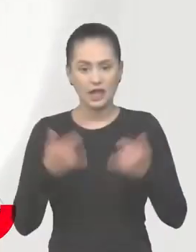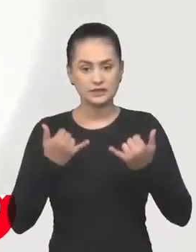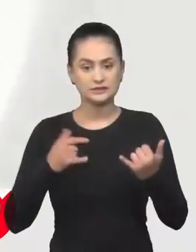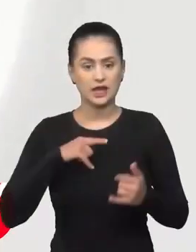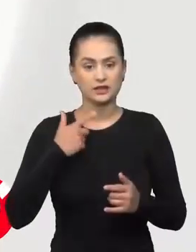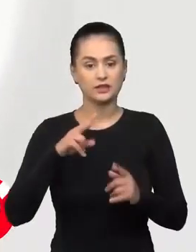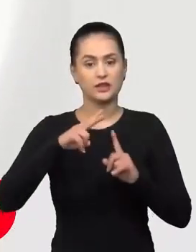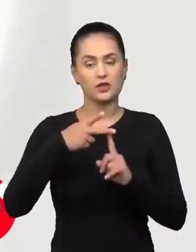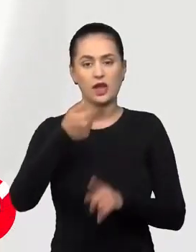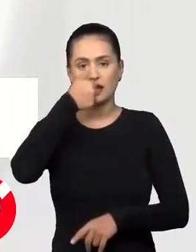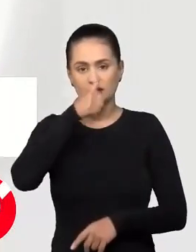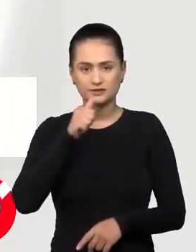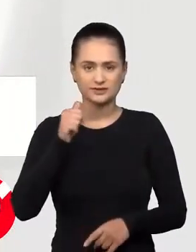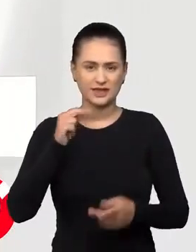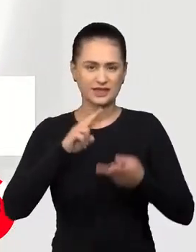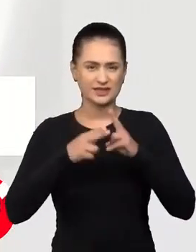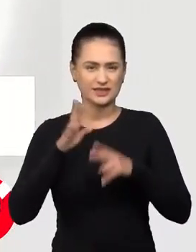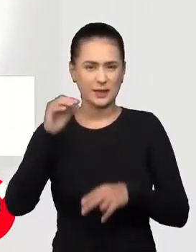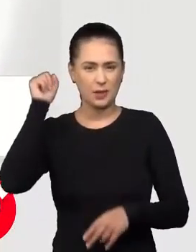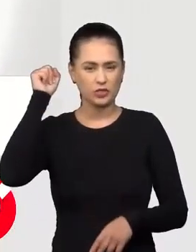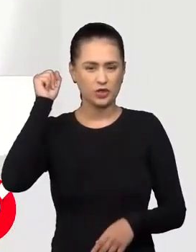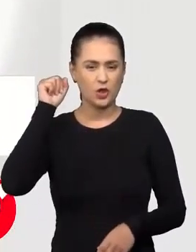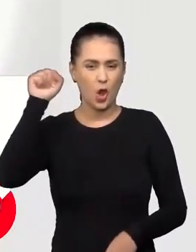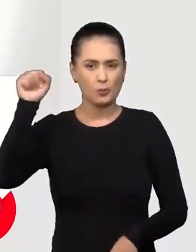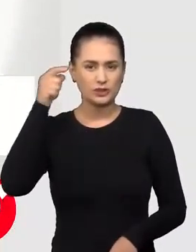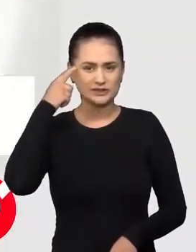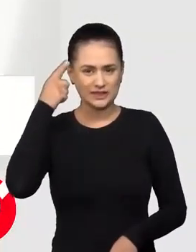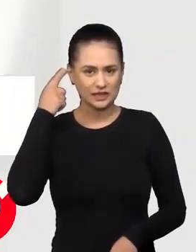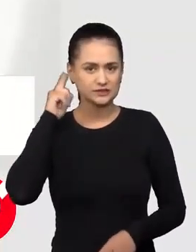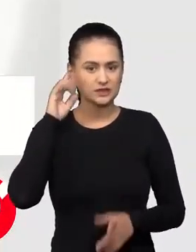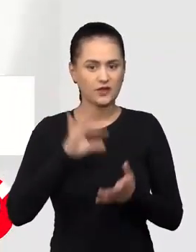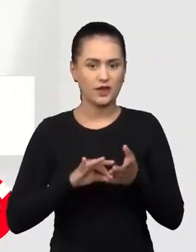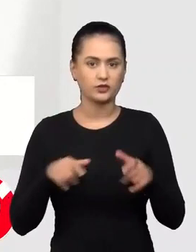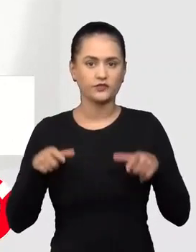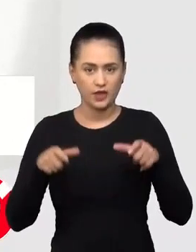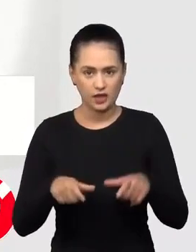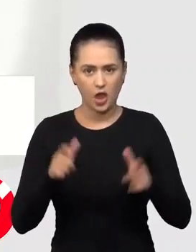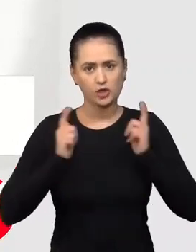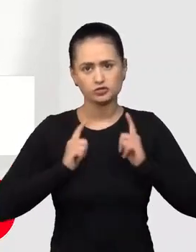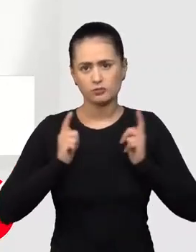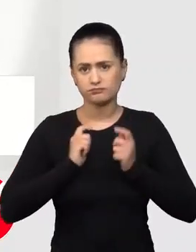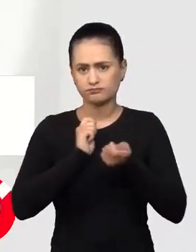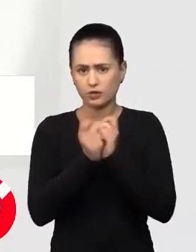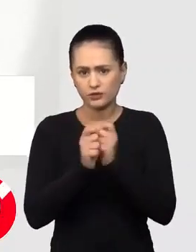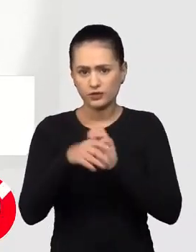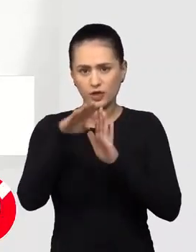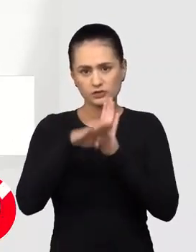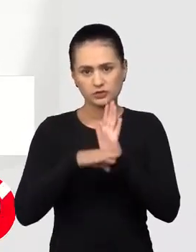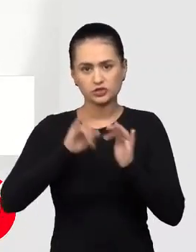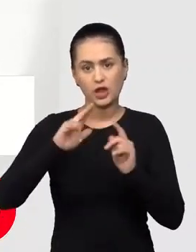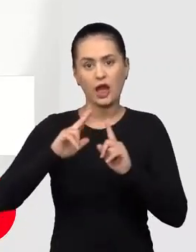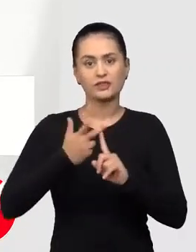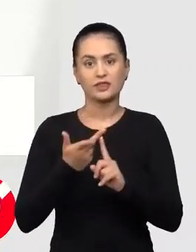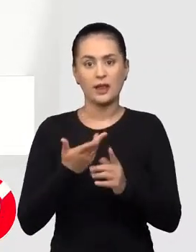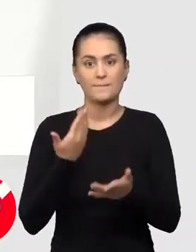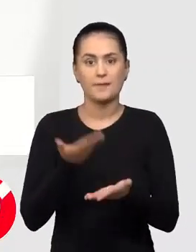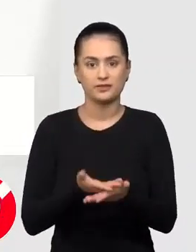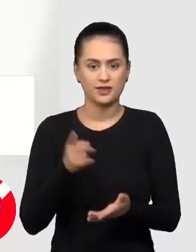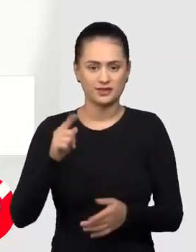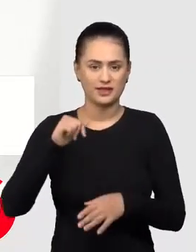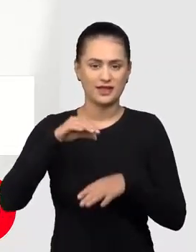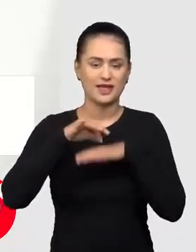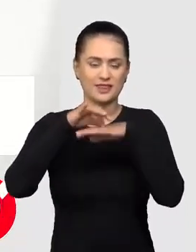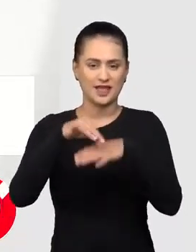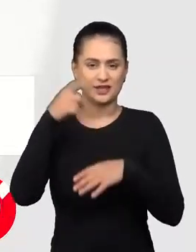Astăzi are loc a doua zi a Congresului Partidului Comunist Chinez aflat la guvernare. Se așteaptă modificări ale Constituției și un al treilea mandat al